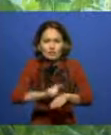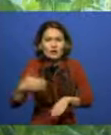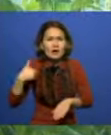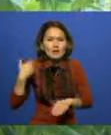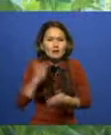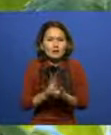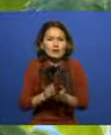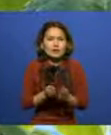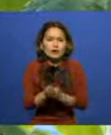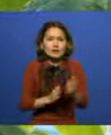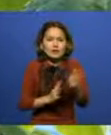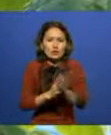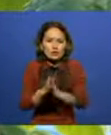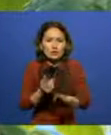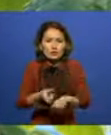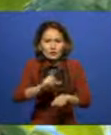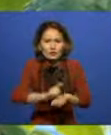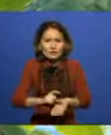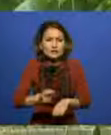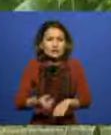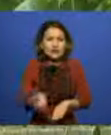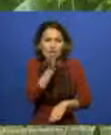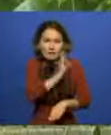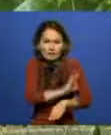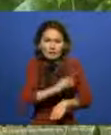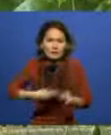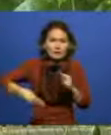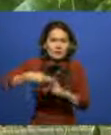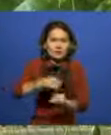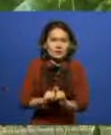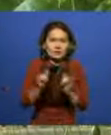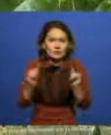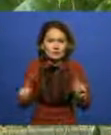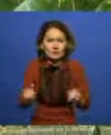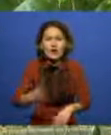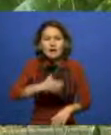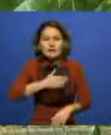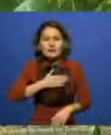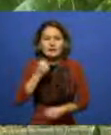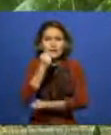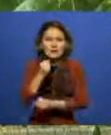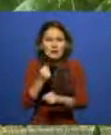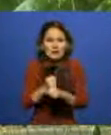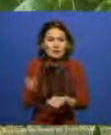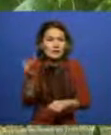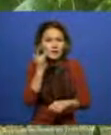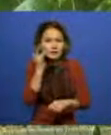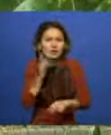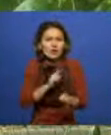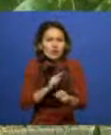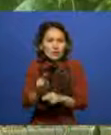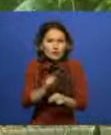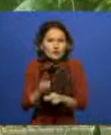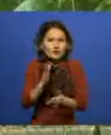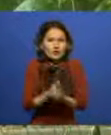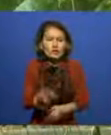өсіріп, бәсекеге қабілеттілікті арттыру үшін жасалады дейді мұндағылар. Біз қызметкерлердің біліктілігіне де көп мән береміз.